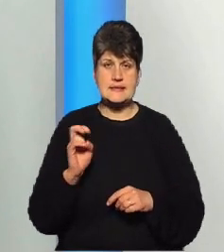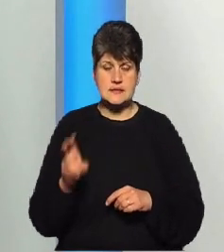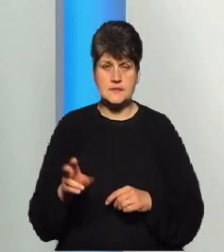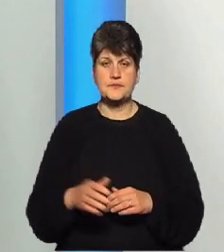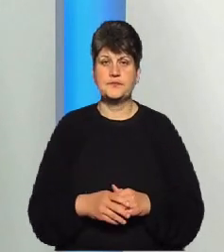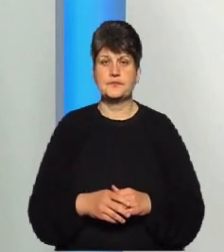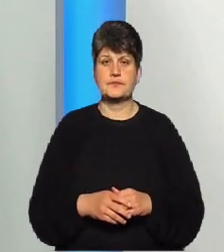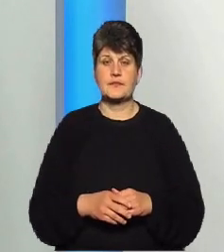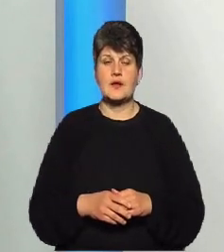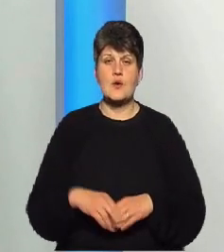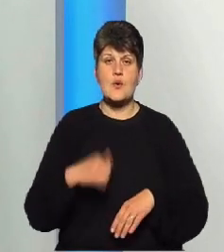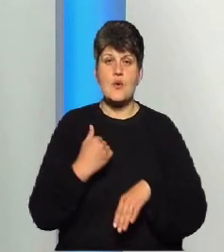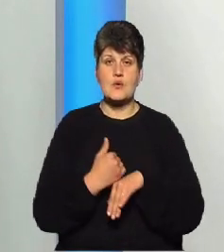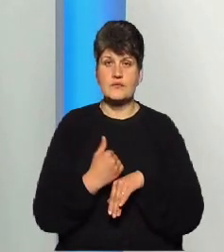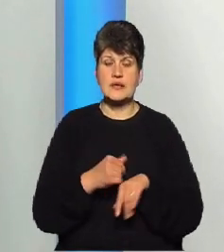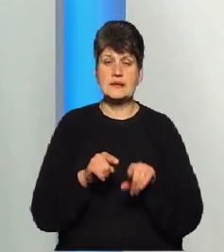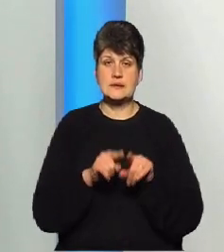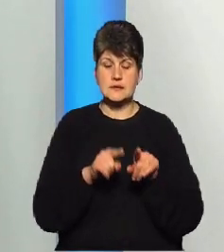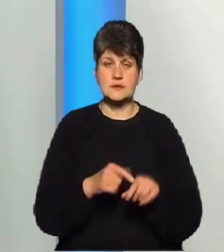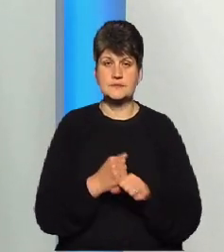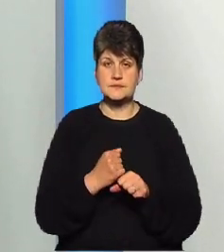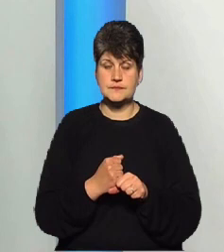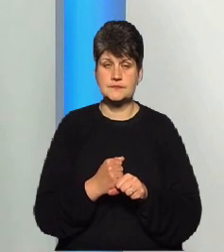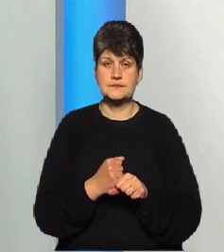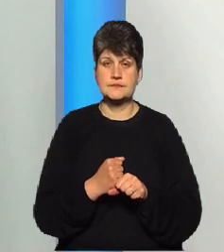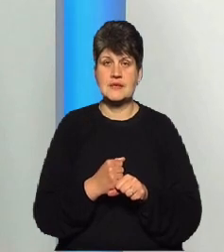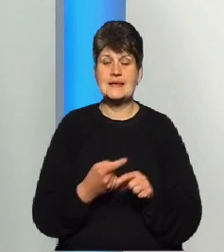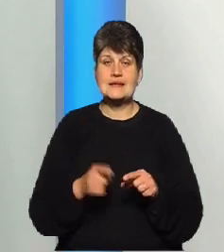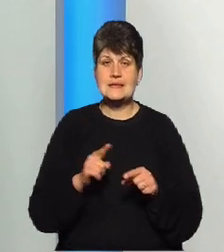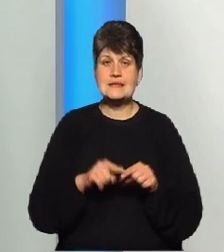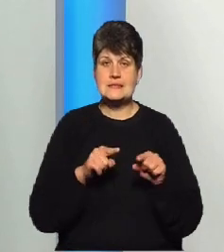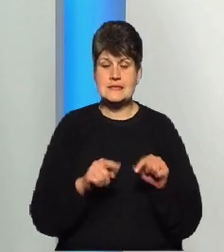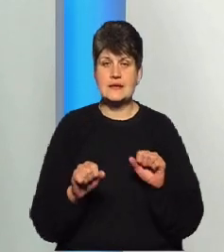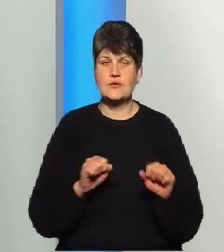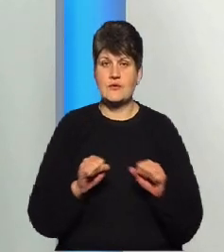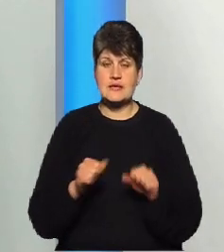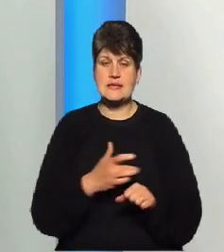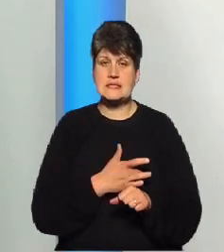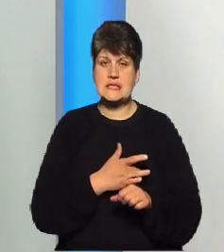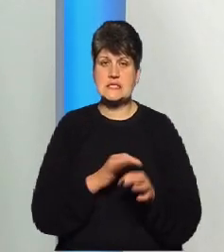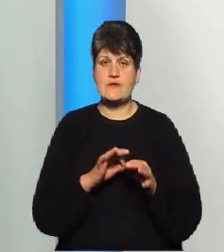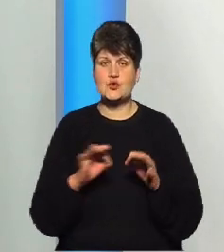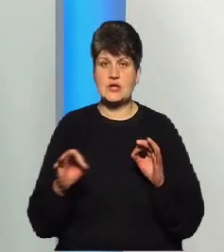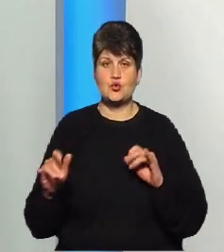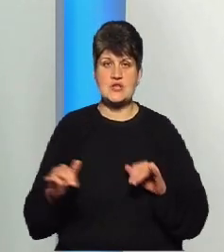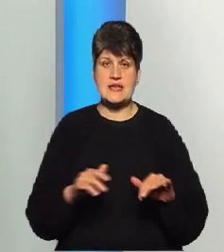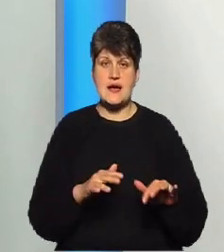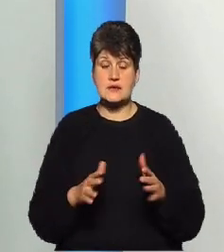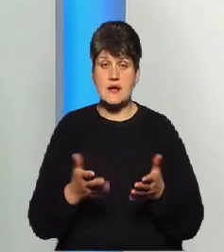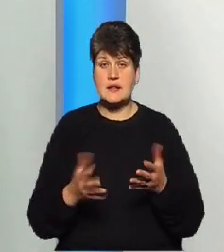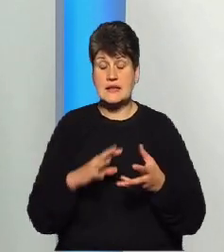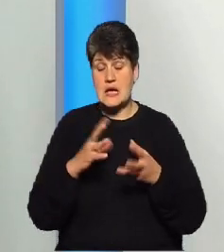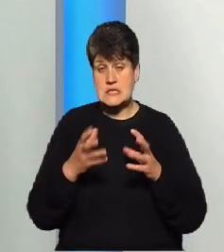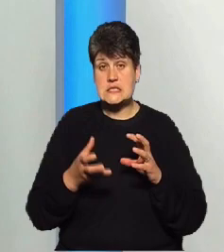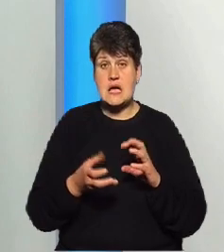така функція симпатичної нервової системи – це, власне, регуляція серцево-судинної діяльності. Але на загал для